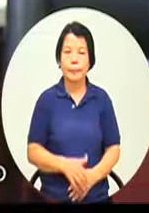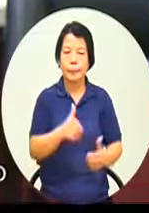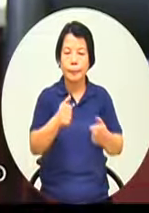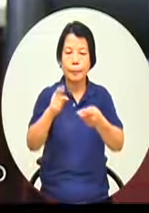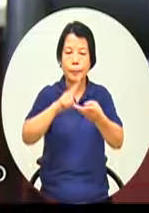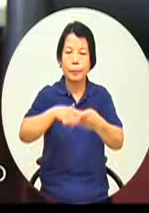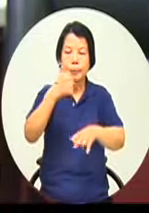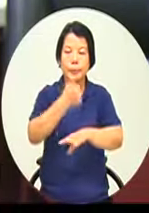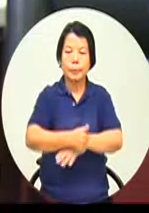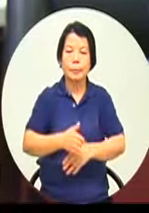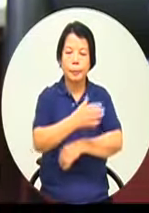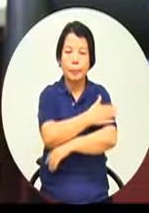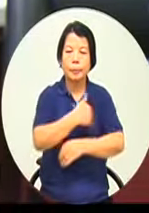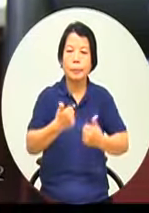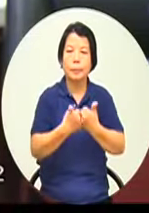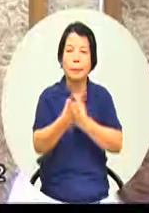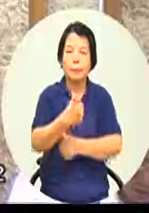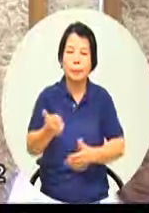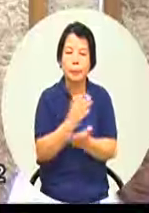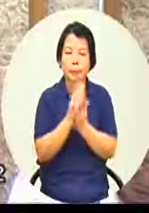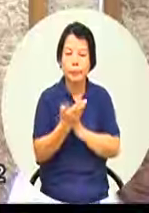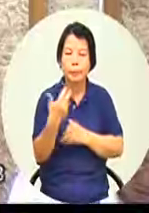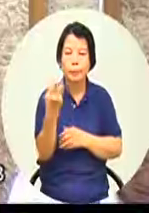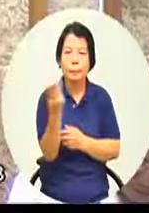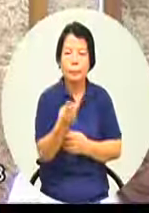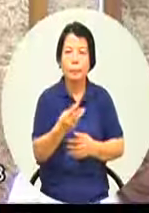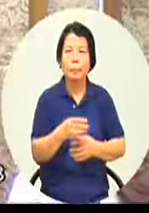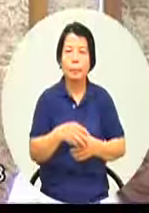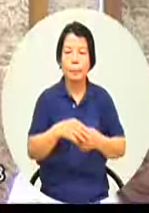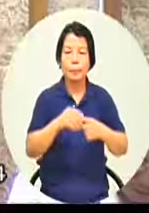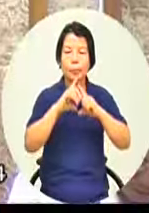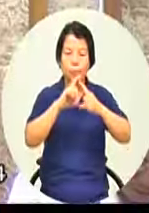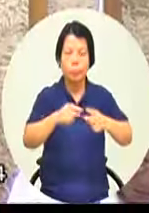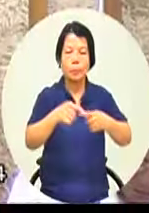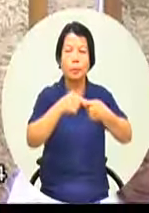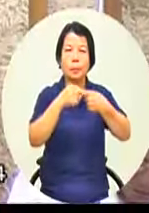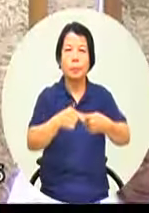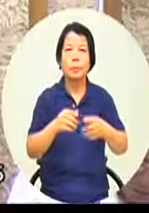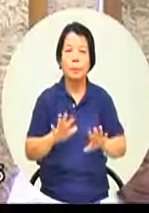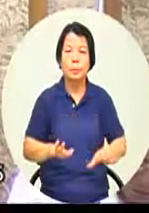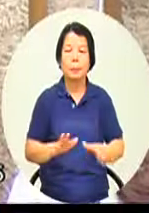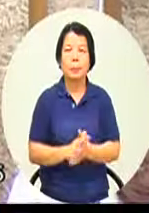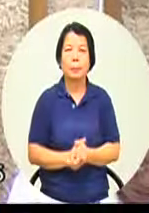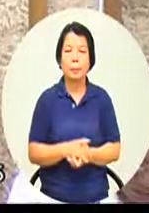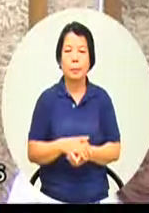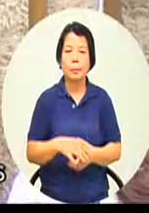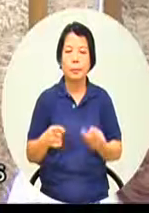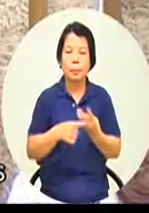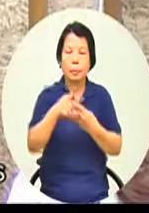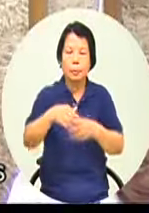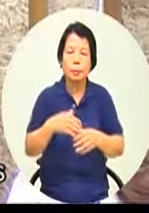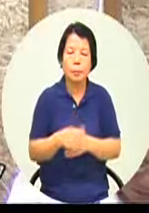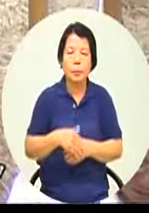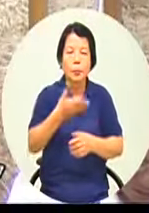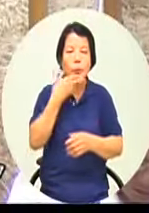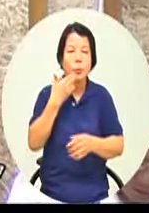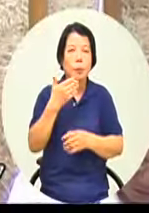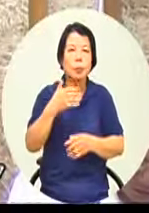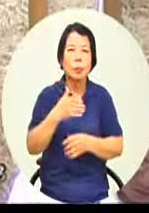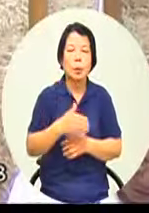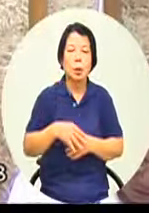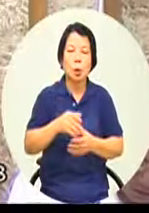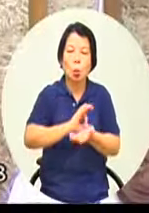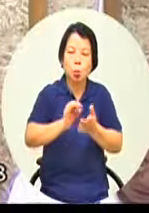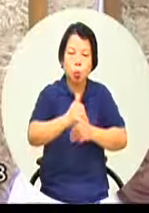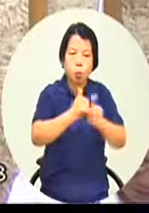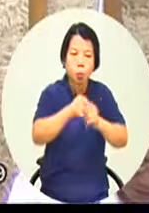席，谢谢陈议员。我想这个分成三个部分回答议员呐。第一个，我想渔业署已经针对青斑的部分有启动这些补助